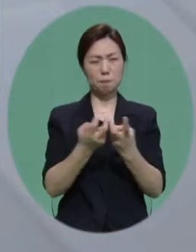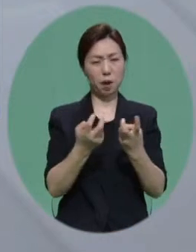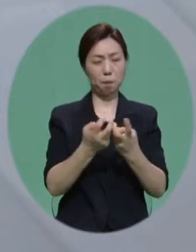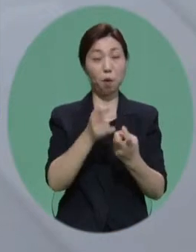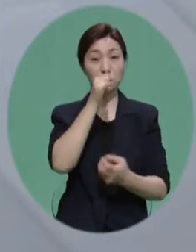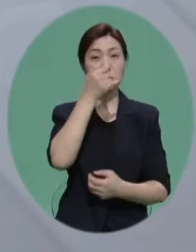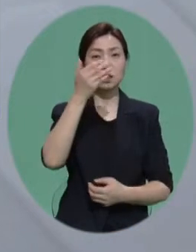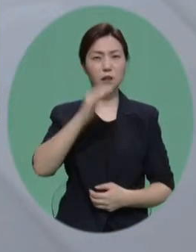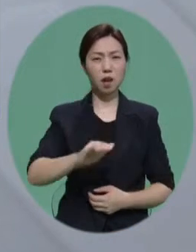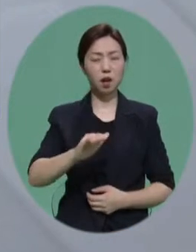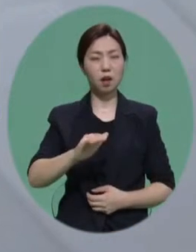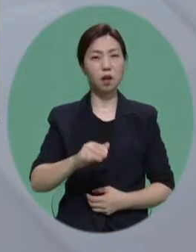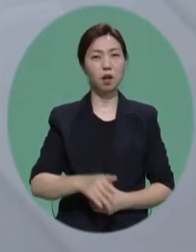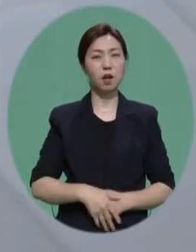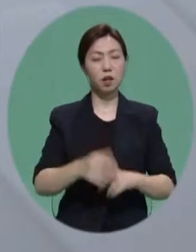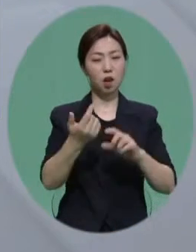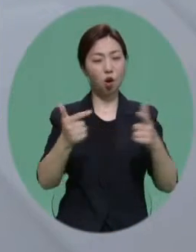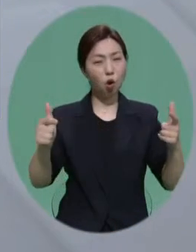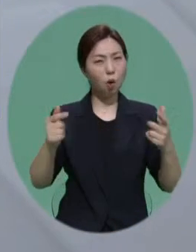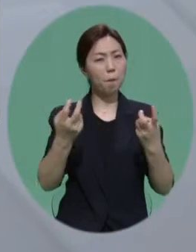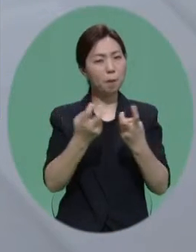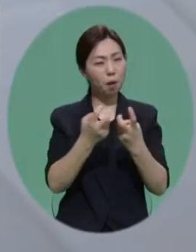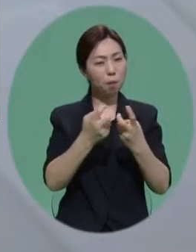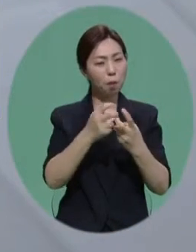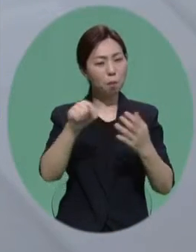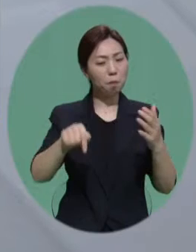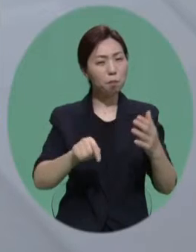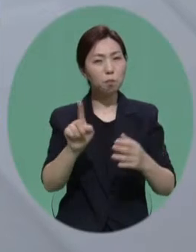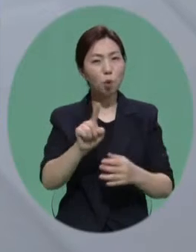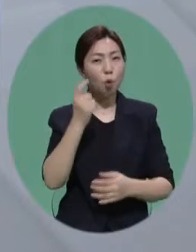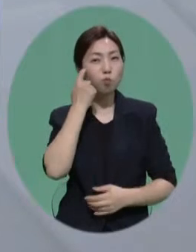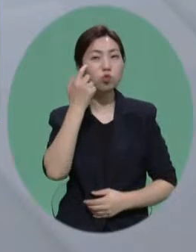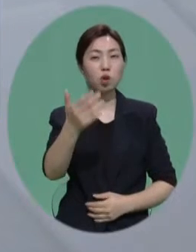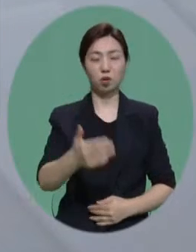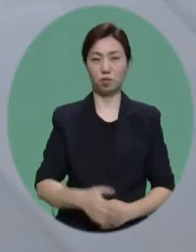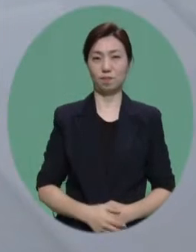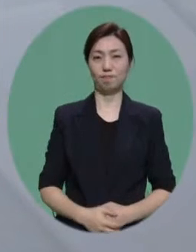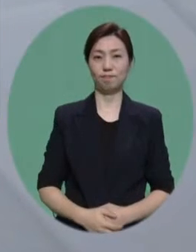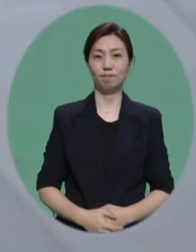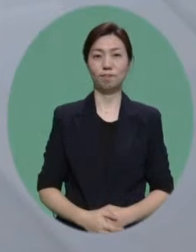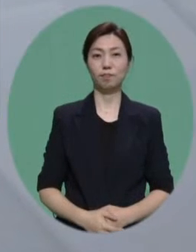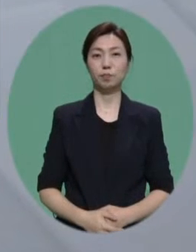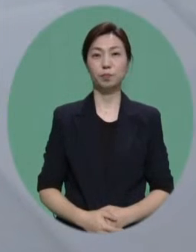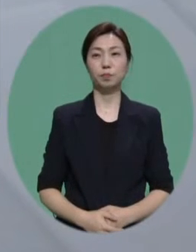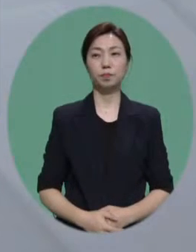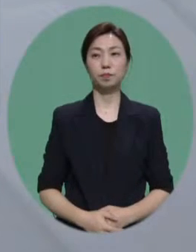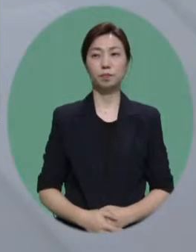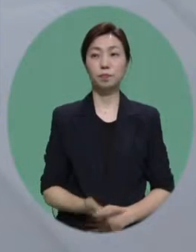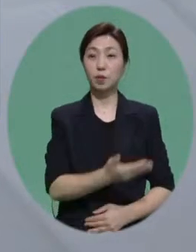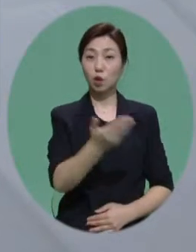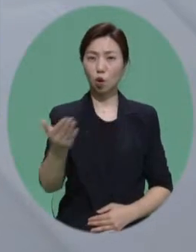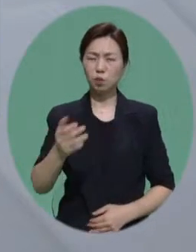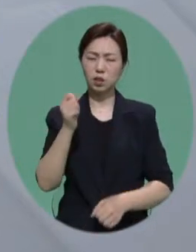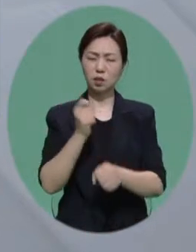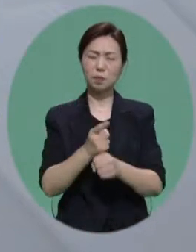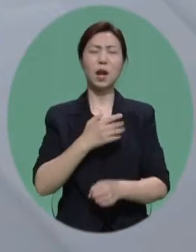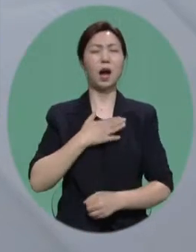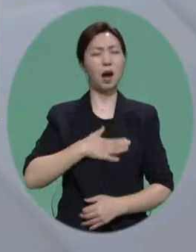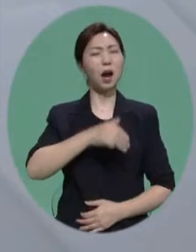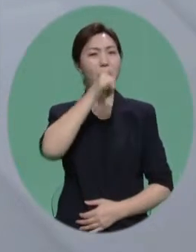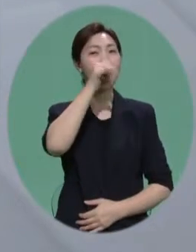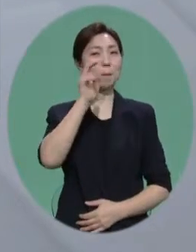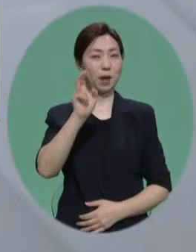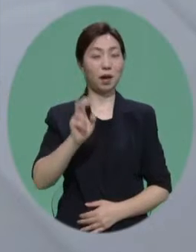있습니다 어떤 방법들이 있다고 지금 생각하십니까 뭐 다 알고계시는 방법들